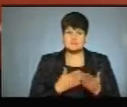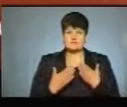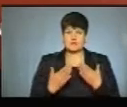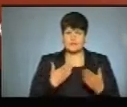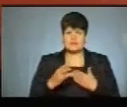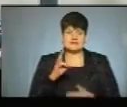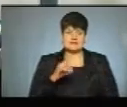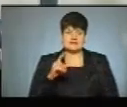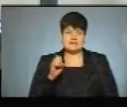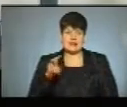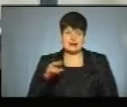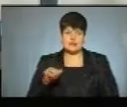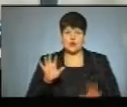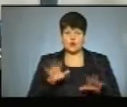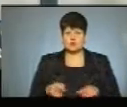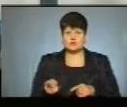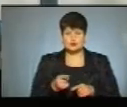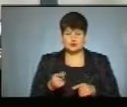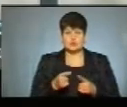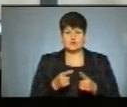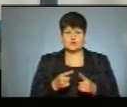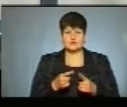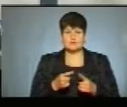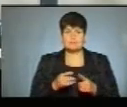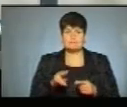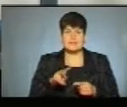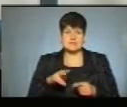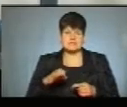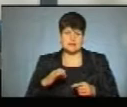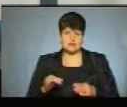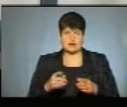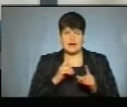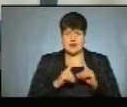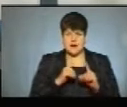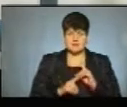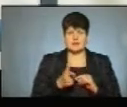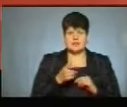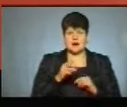із Назаром Зелінкою, головою Тернопільської станичної пластової ради, та був у нас Назар Гапій, голова